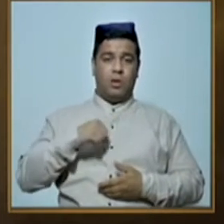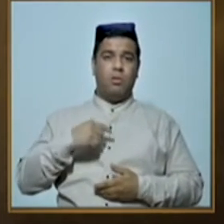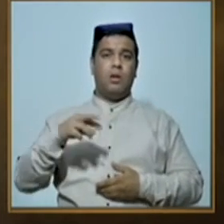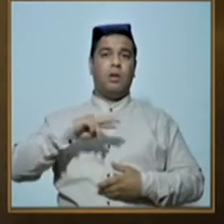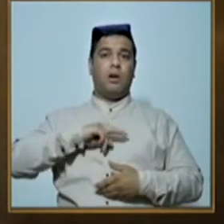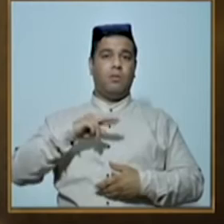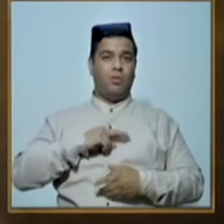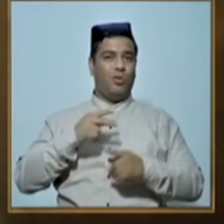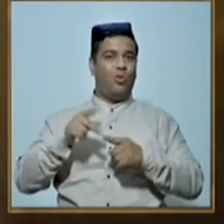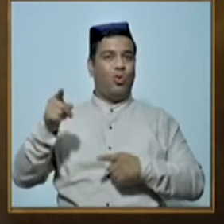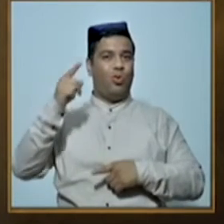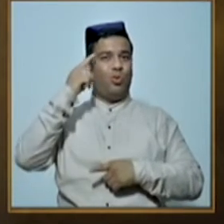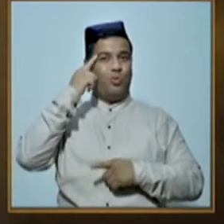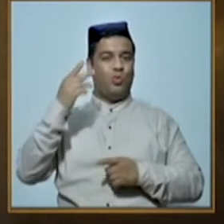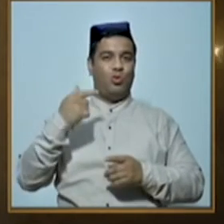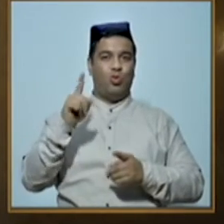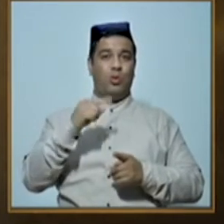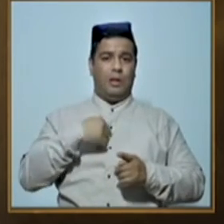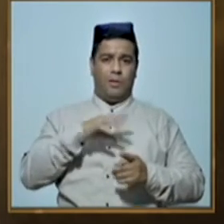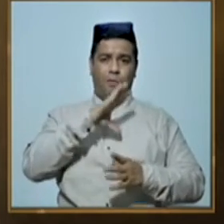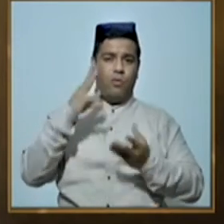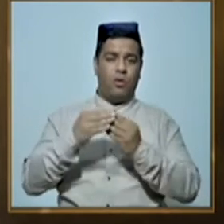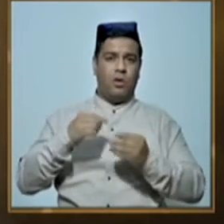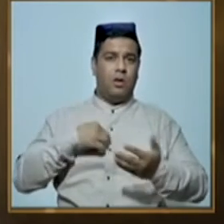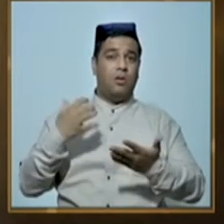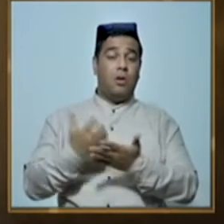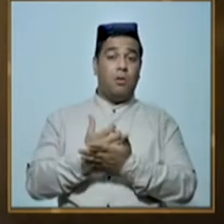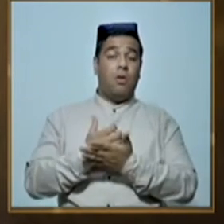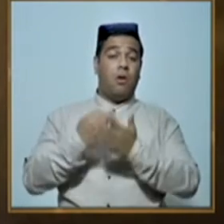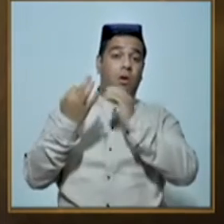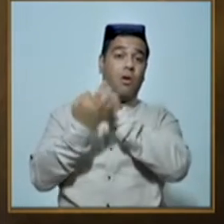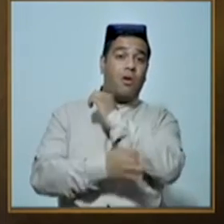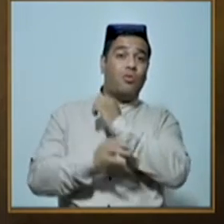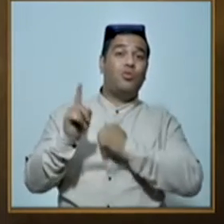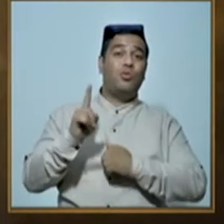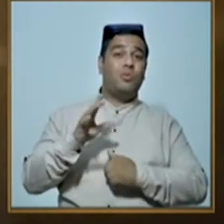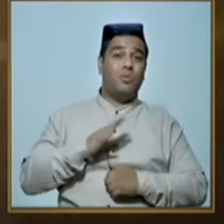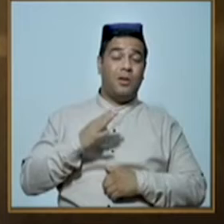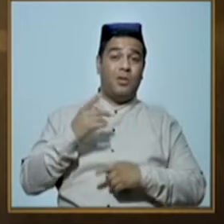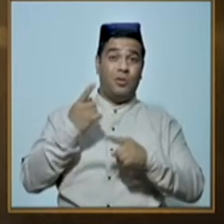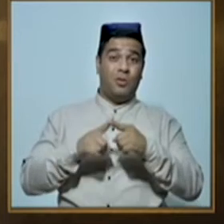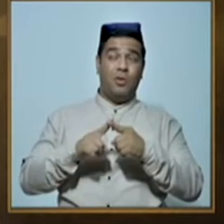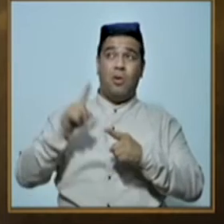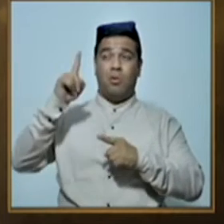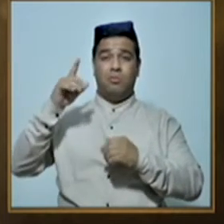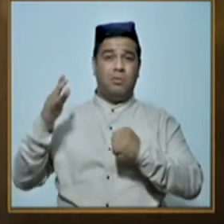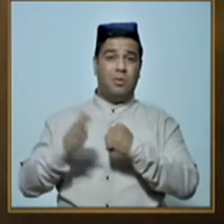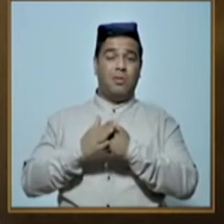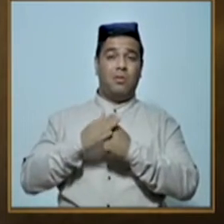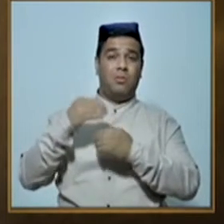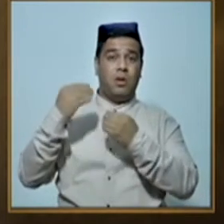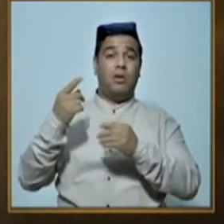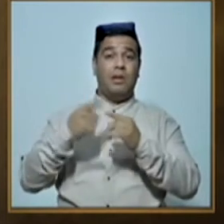özünü fazla edip düşündü. Manmanlik kıldı. Akıbatı ne oldu? Akıbatı o şey anda Allah amr kıldı, onu